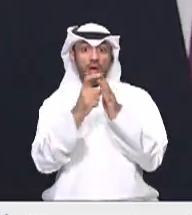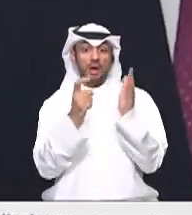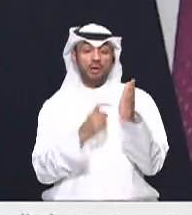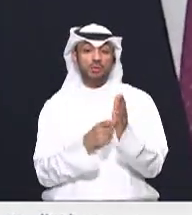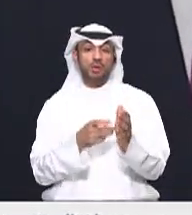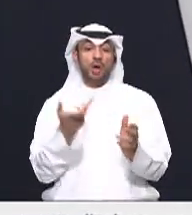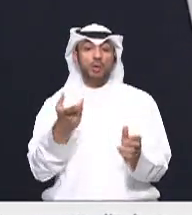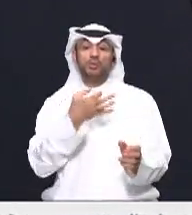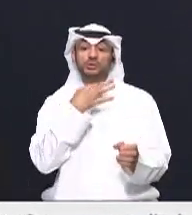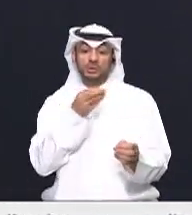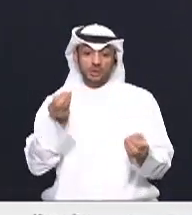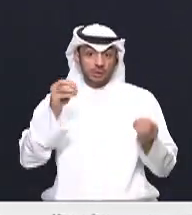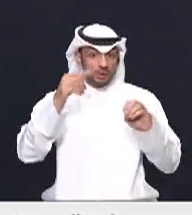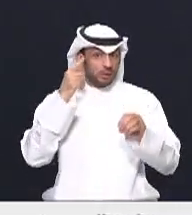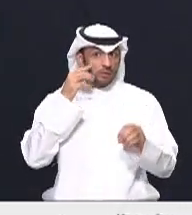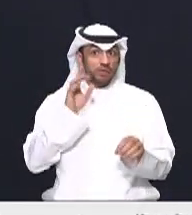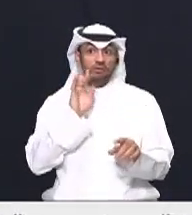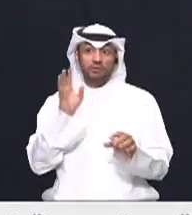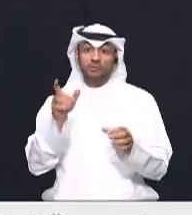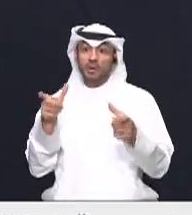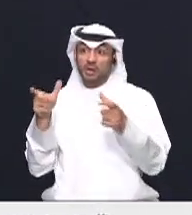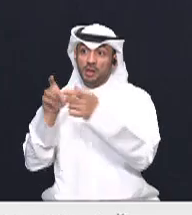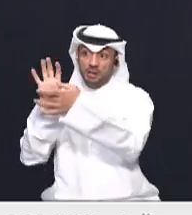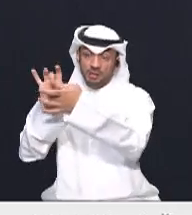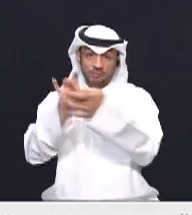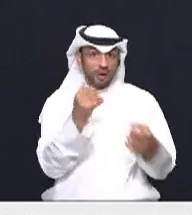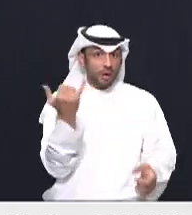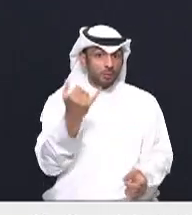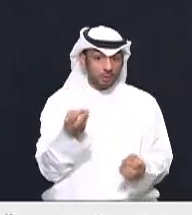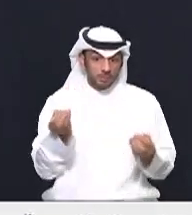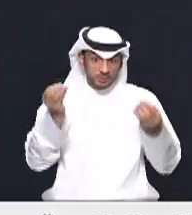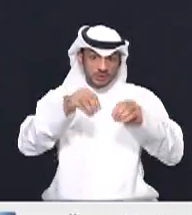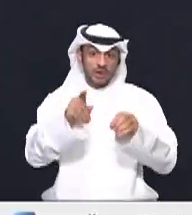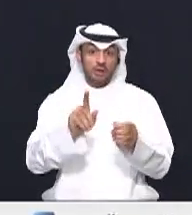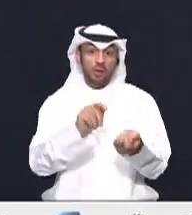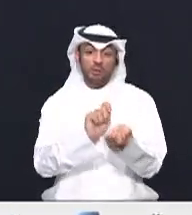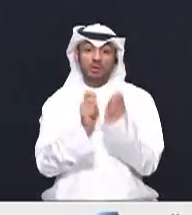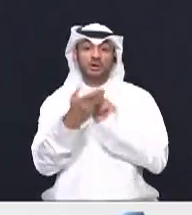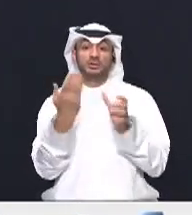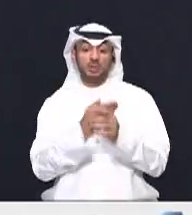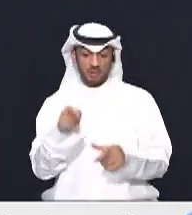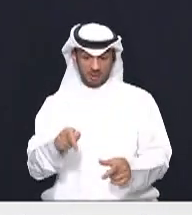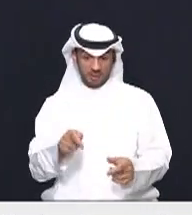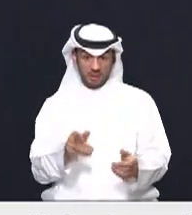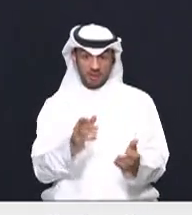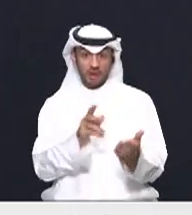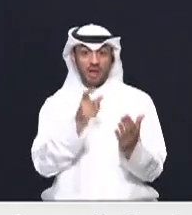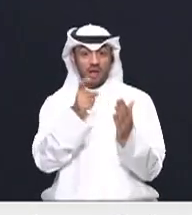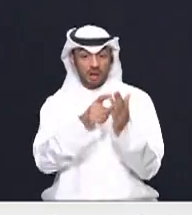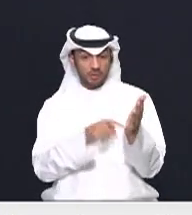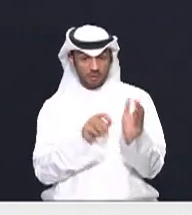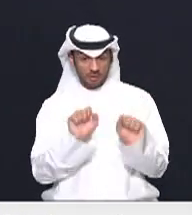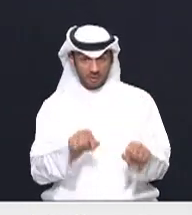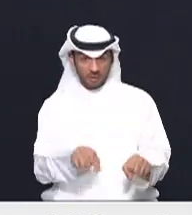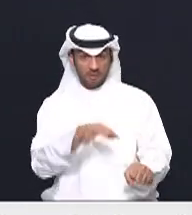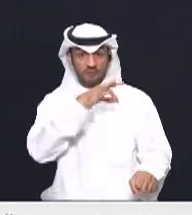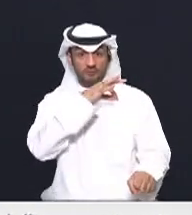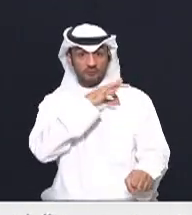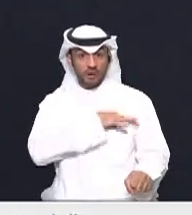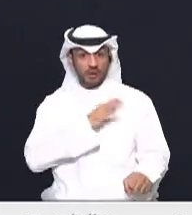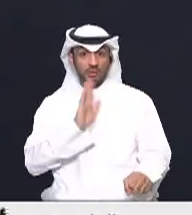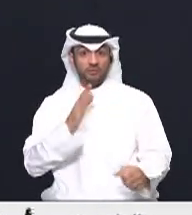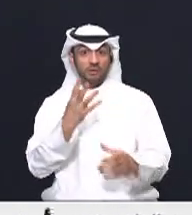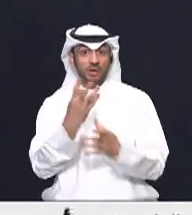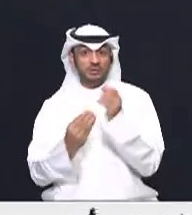منهم يحدث أو يتحدث عن أنها لم تعد نافعة للأجيال القادمة. نعم. بالإضافة إلى المشاركات من